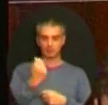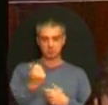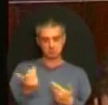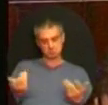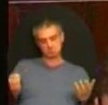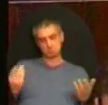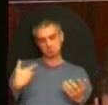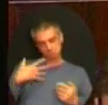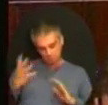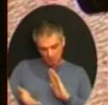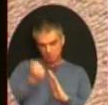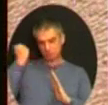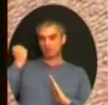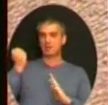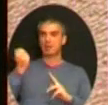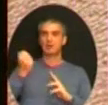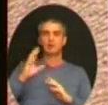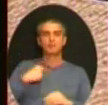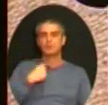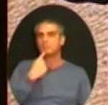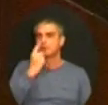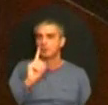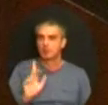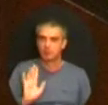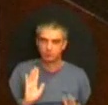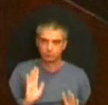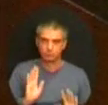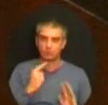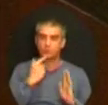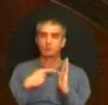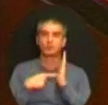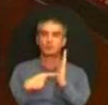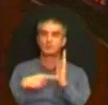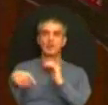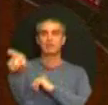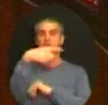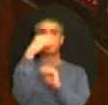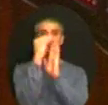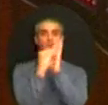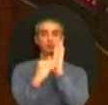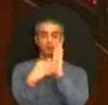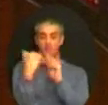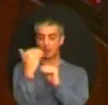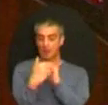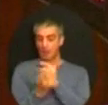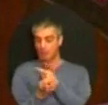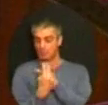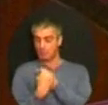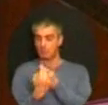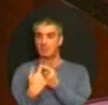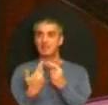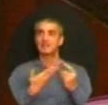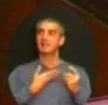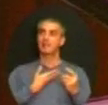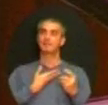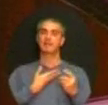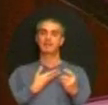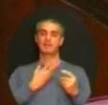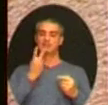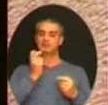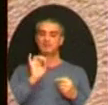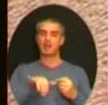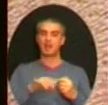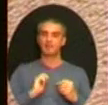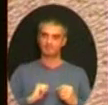כסף, בוא ניקח. לכן מה אמרנו? נניח שאצלכם ברשימה, האחרון שנכנס לרשימה קיבל 20